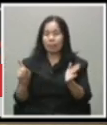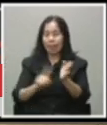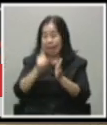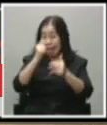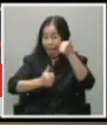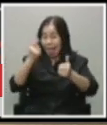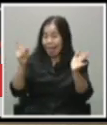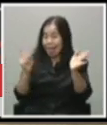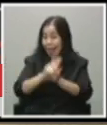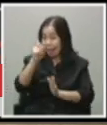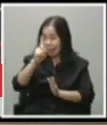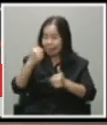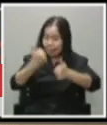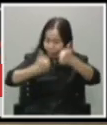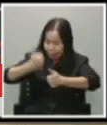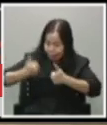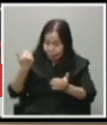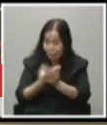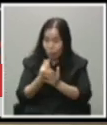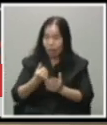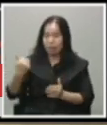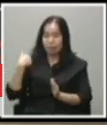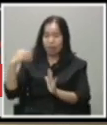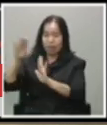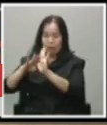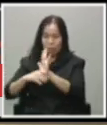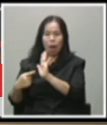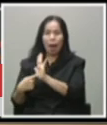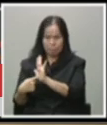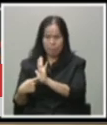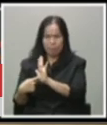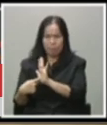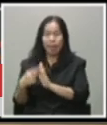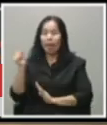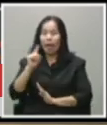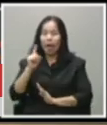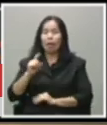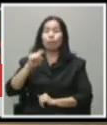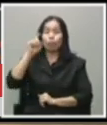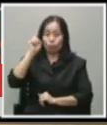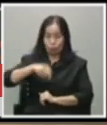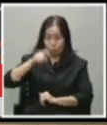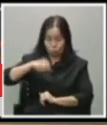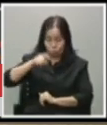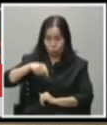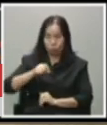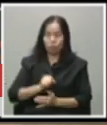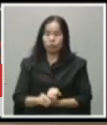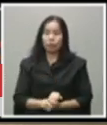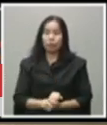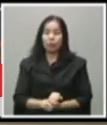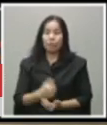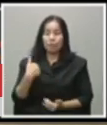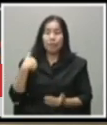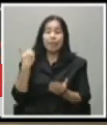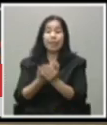นะครับรายละเอียดเขาได้กำหนดไว้นะครับว่าจะต้องมีว